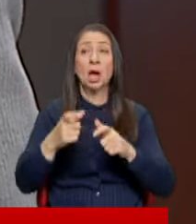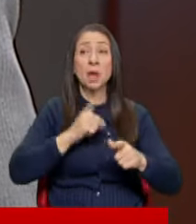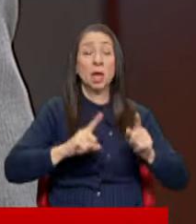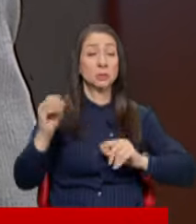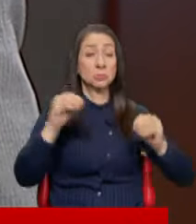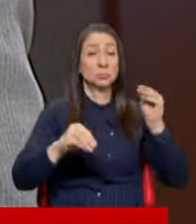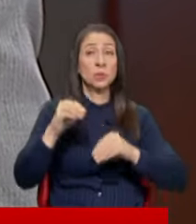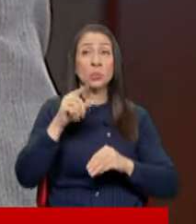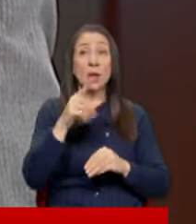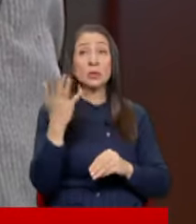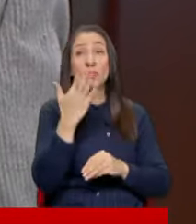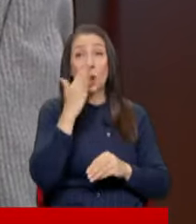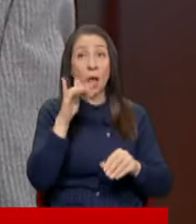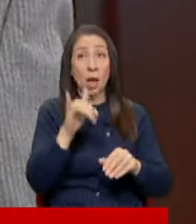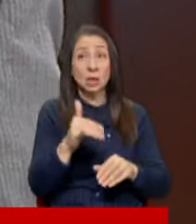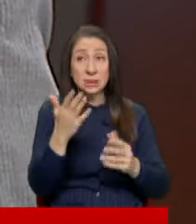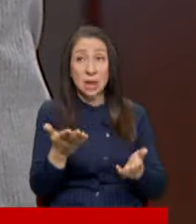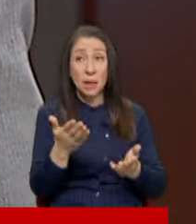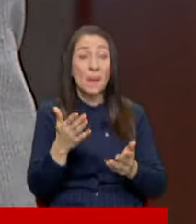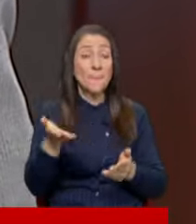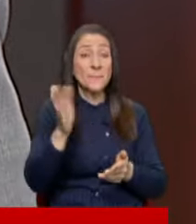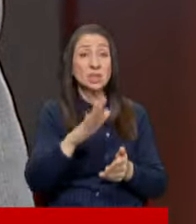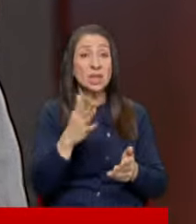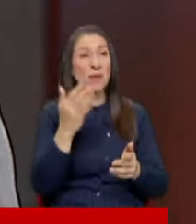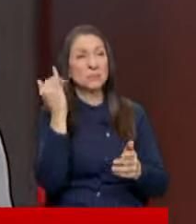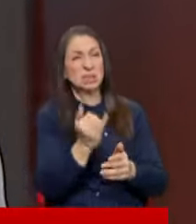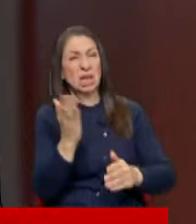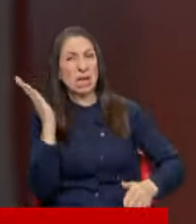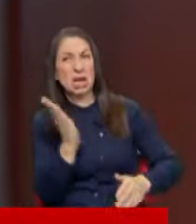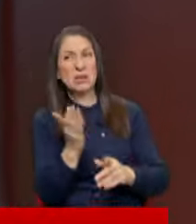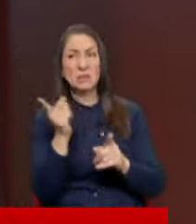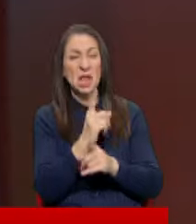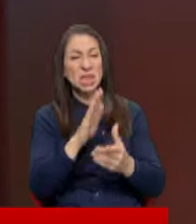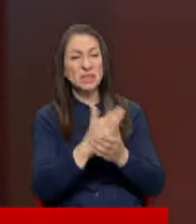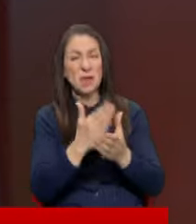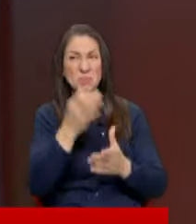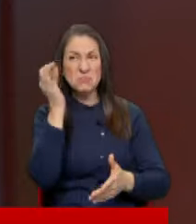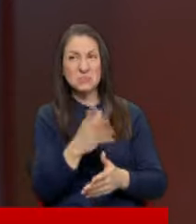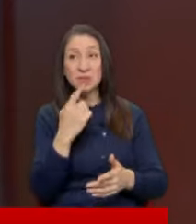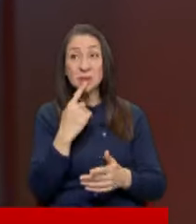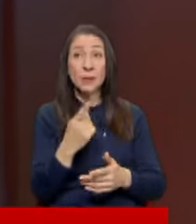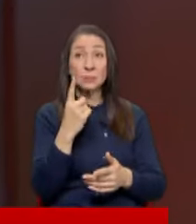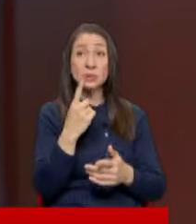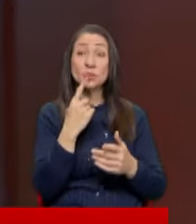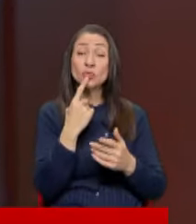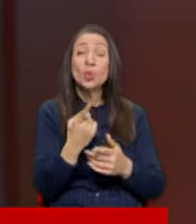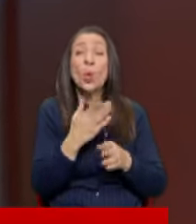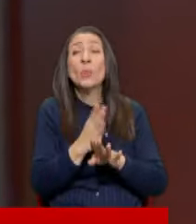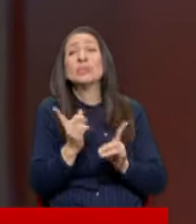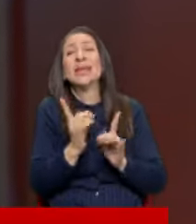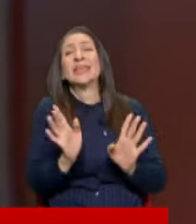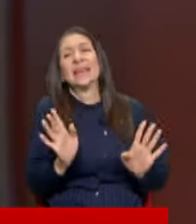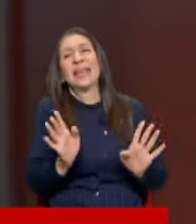yapıyor Bu sizin En doğal hakkınız iken başkasına hain demek oradan istifa edenlere hain demek bir söz doğru bir şey